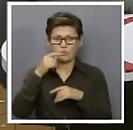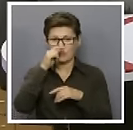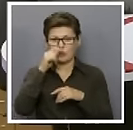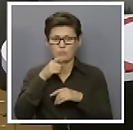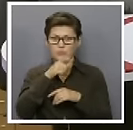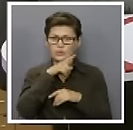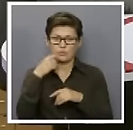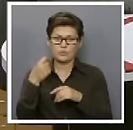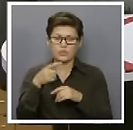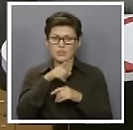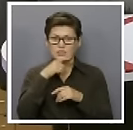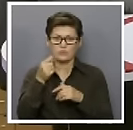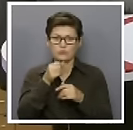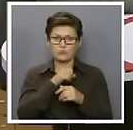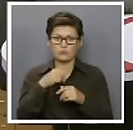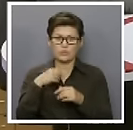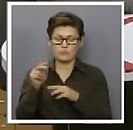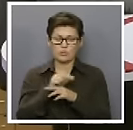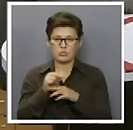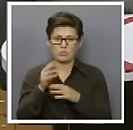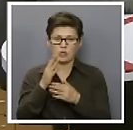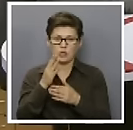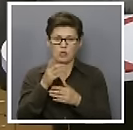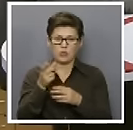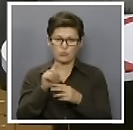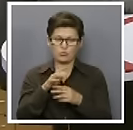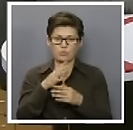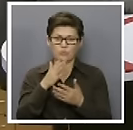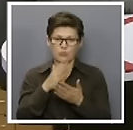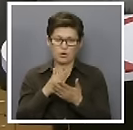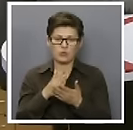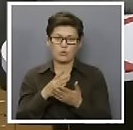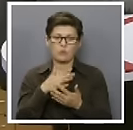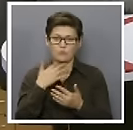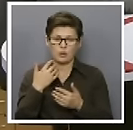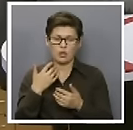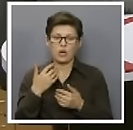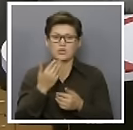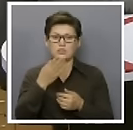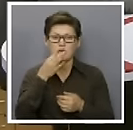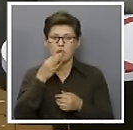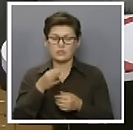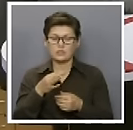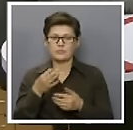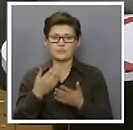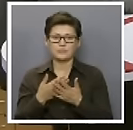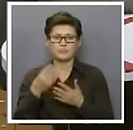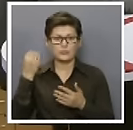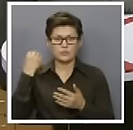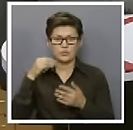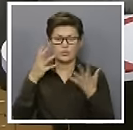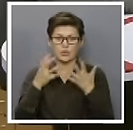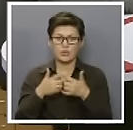Белоруссия деген сияқты Ресейдің өзінен де барып емделіп жатқан адамдар өте көп ол жерде. Және де сіз айттыңыз, мысалға Түркияның